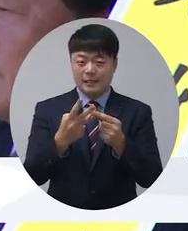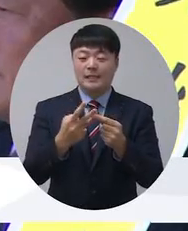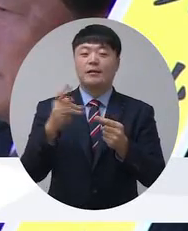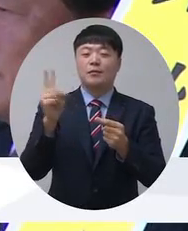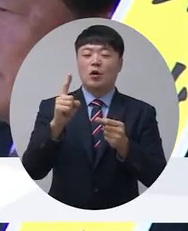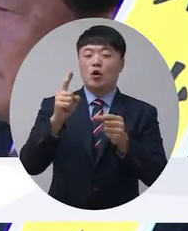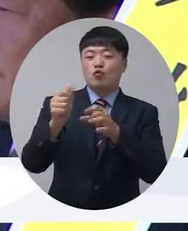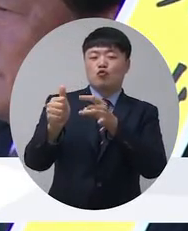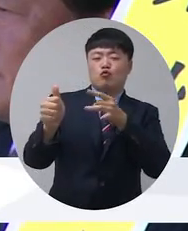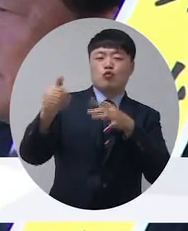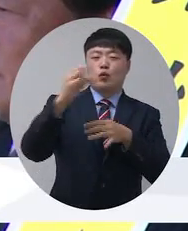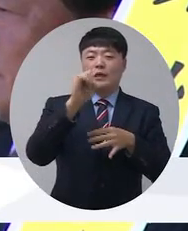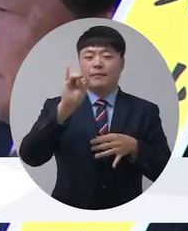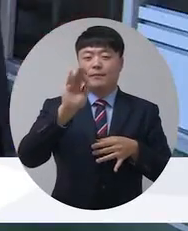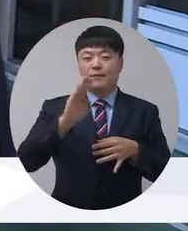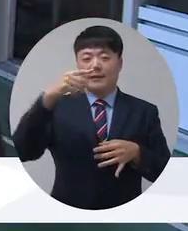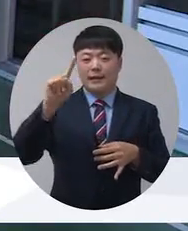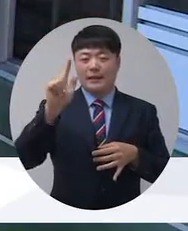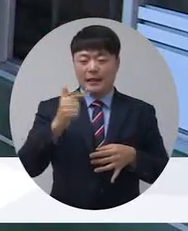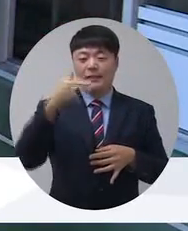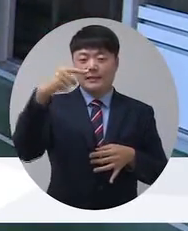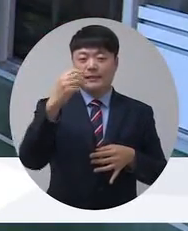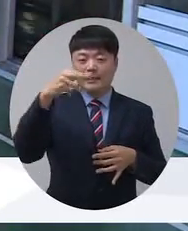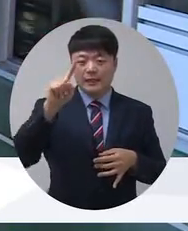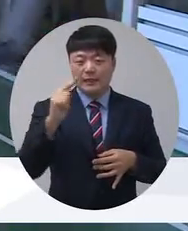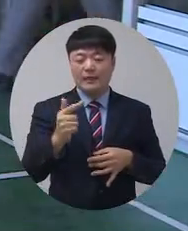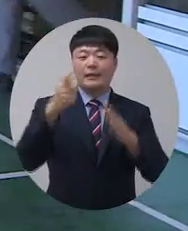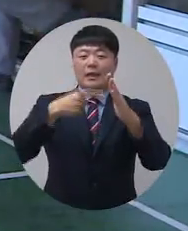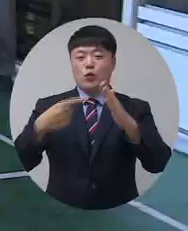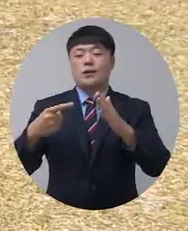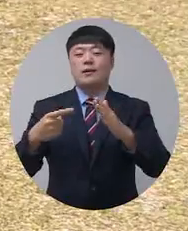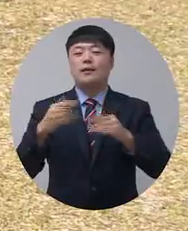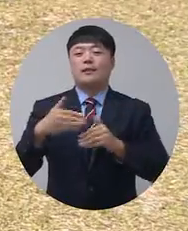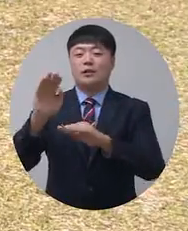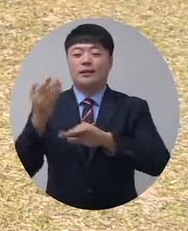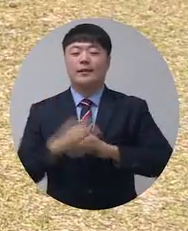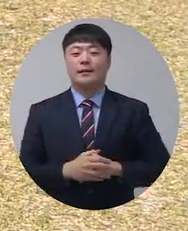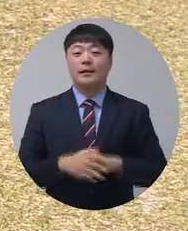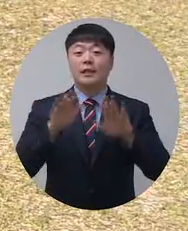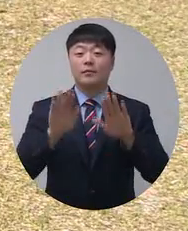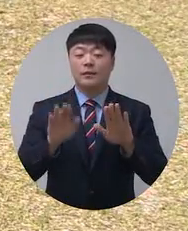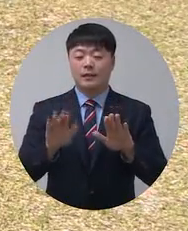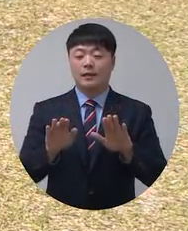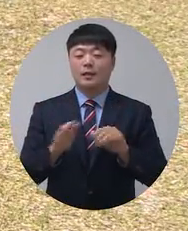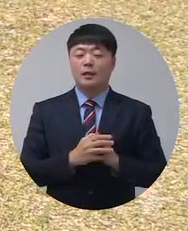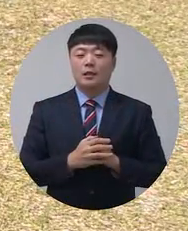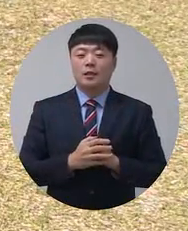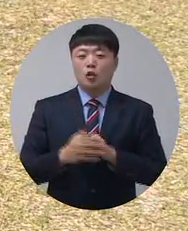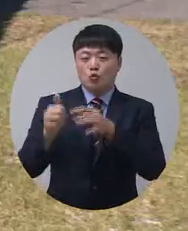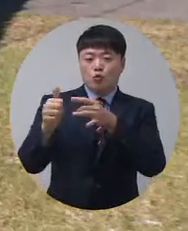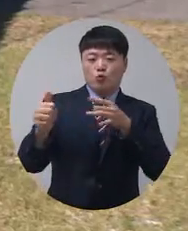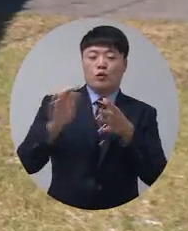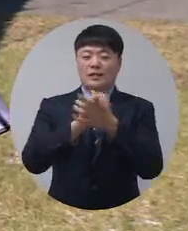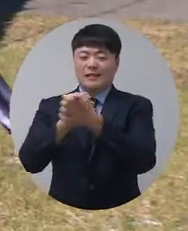날은 궁도인들의 입승단을 결정하는 입승단 궁도대회가 진행됐습니다. 합천군은 이번 대회가 궁도인들